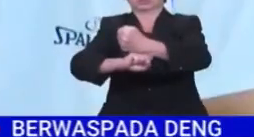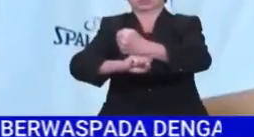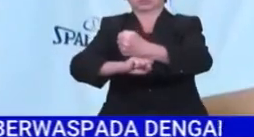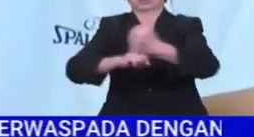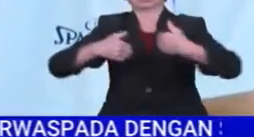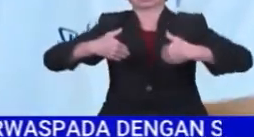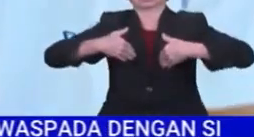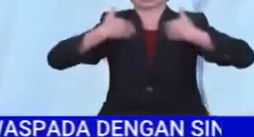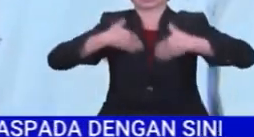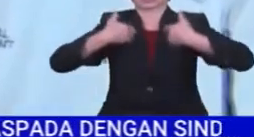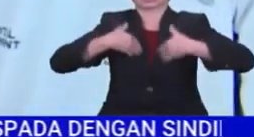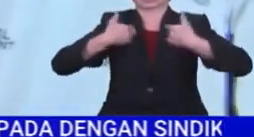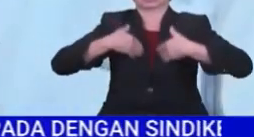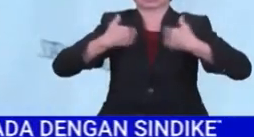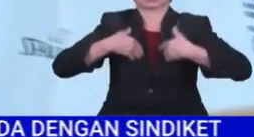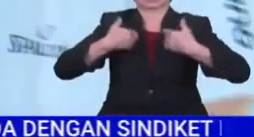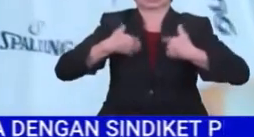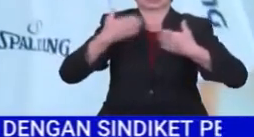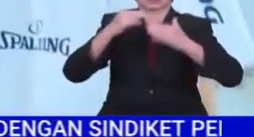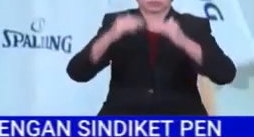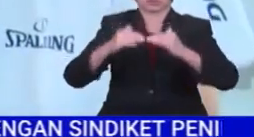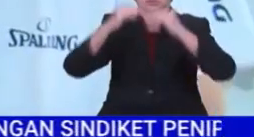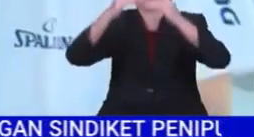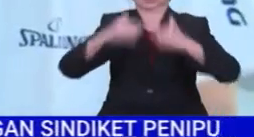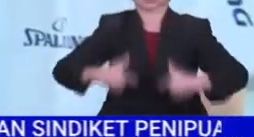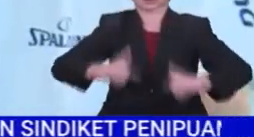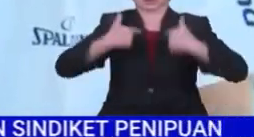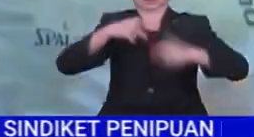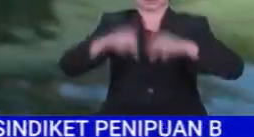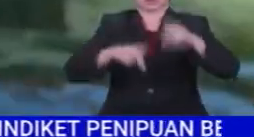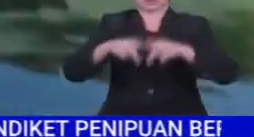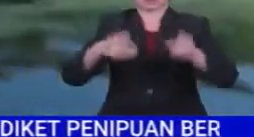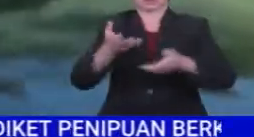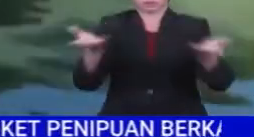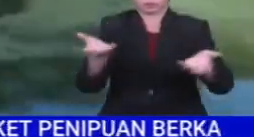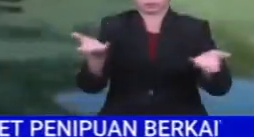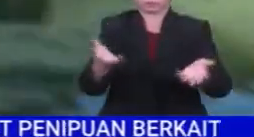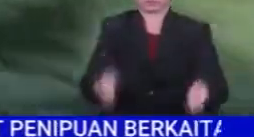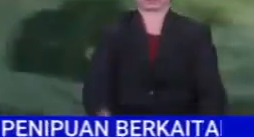mensejahterahkan udah menaik taraf hidup para penduduk